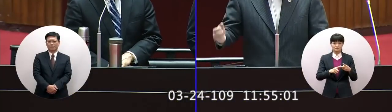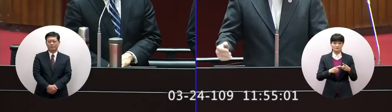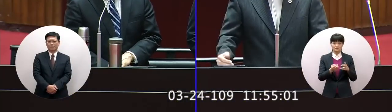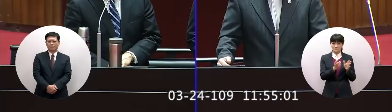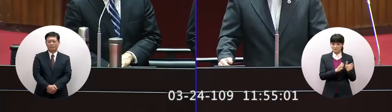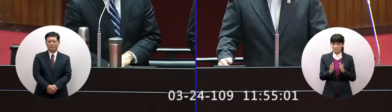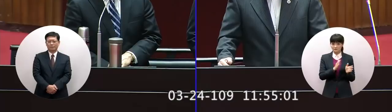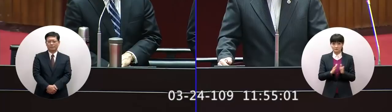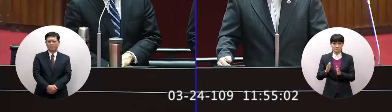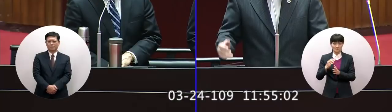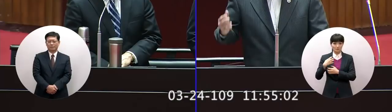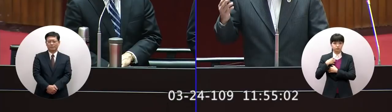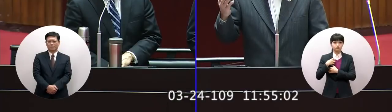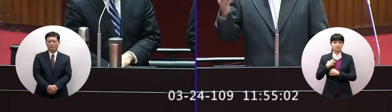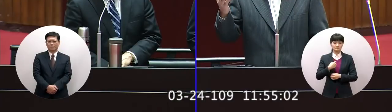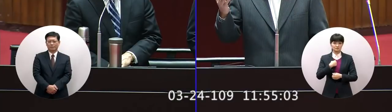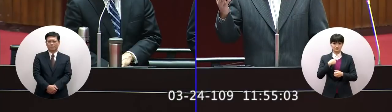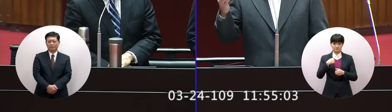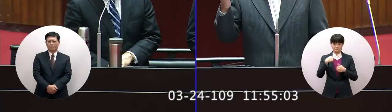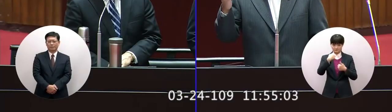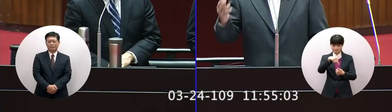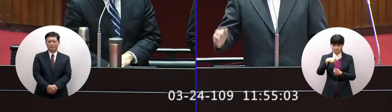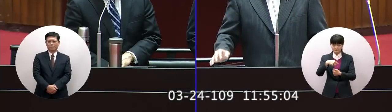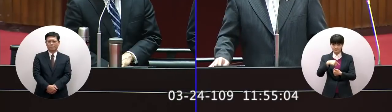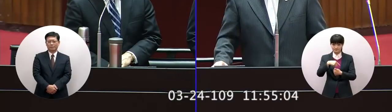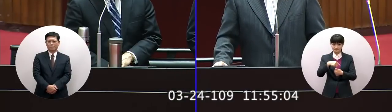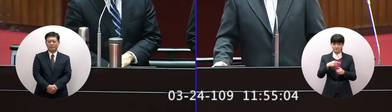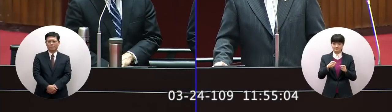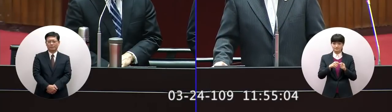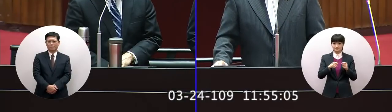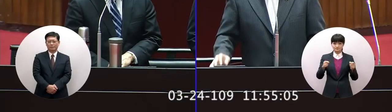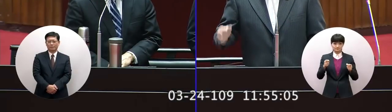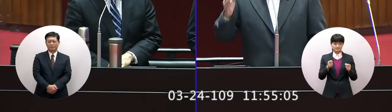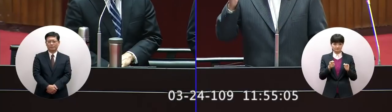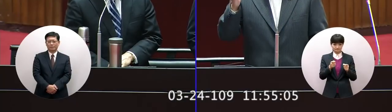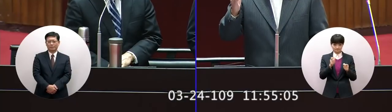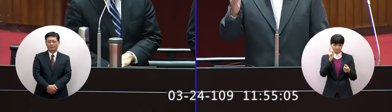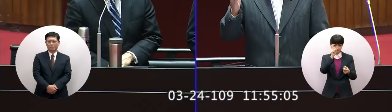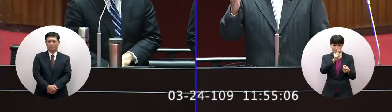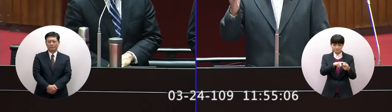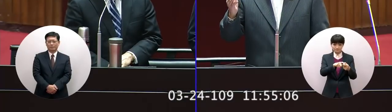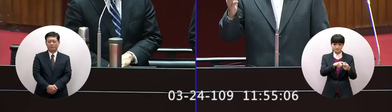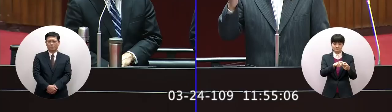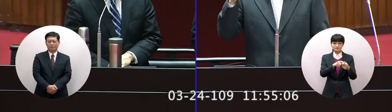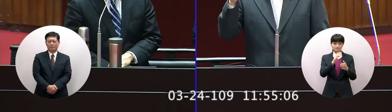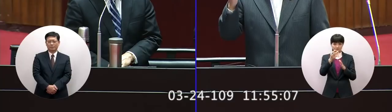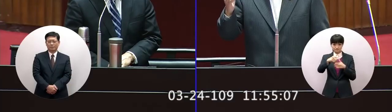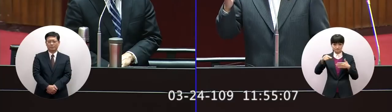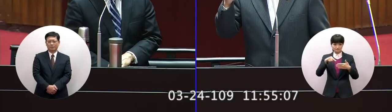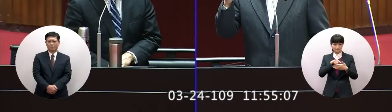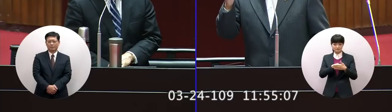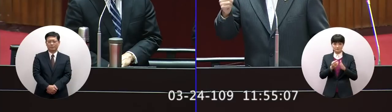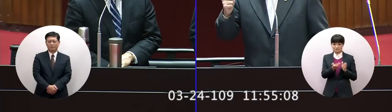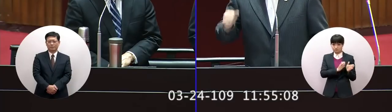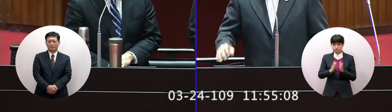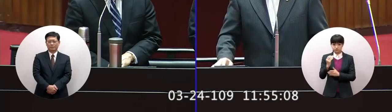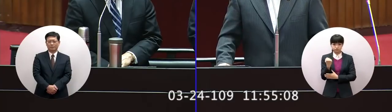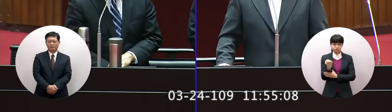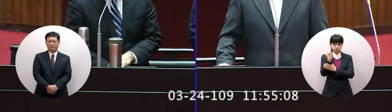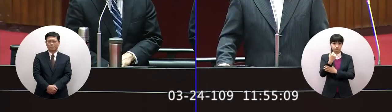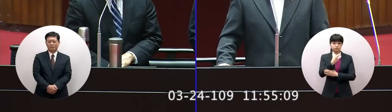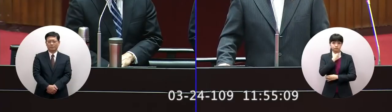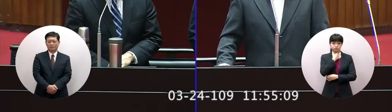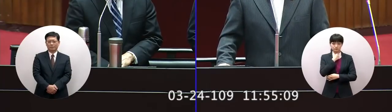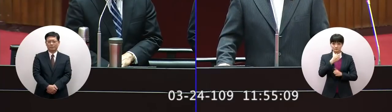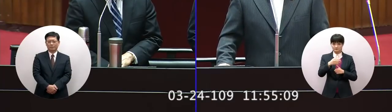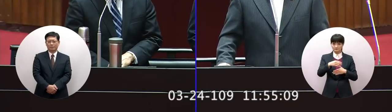们的用兵指导是什么？常备打击，后备守土。这都再再说明后备战力的